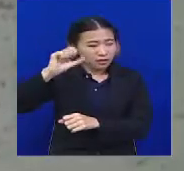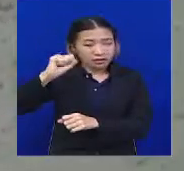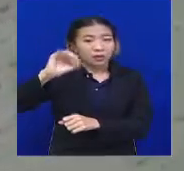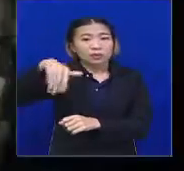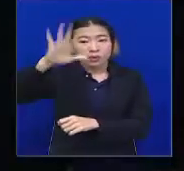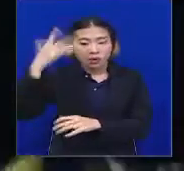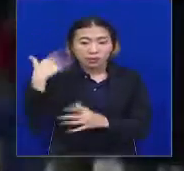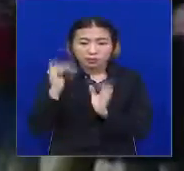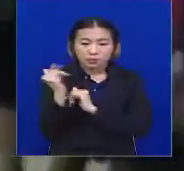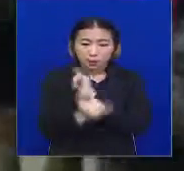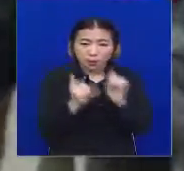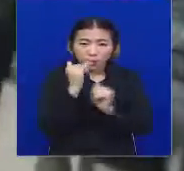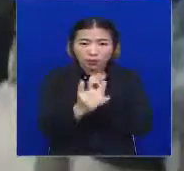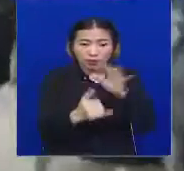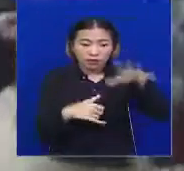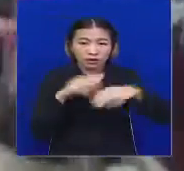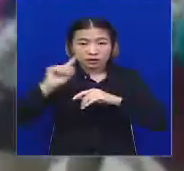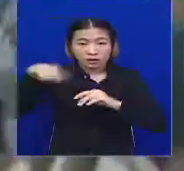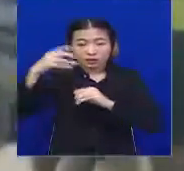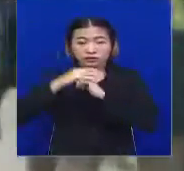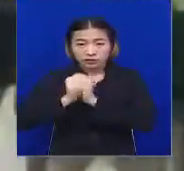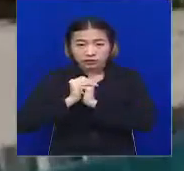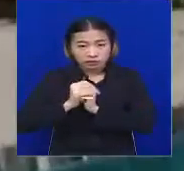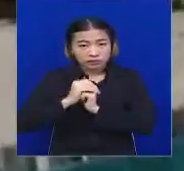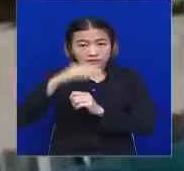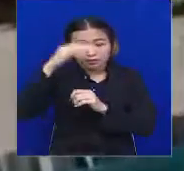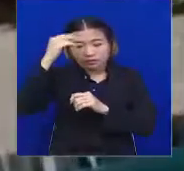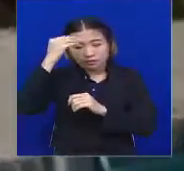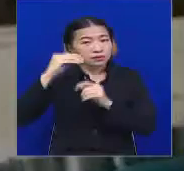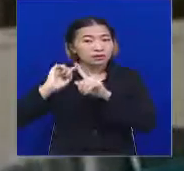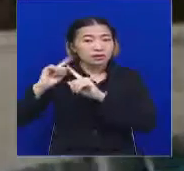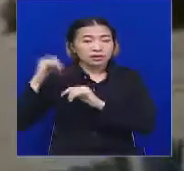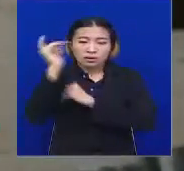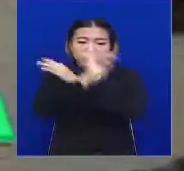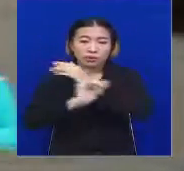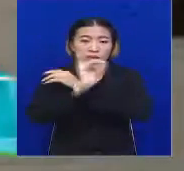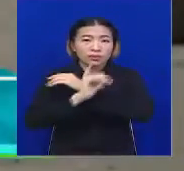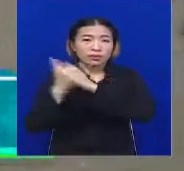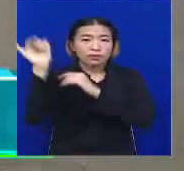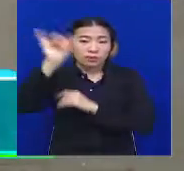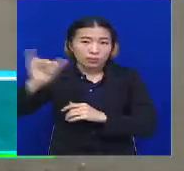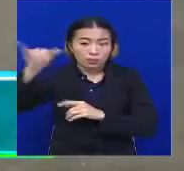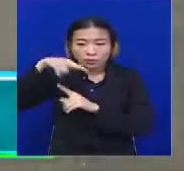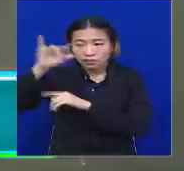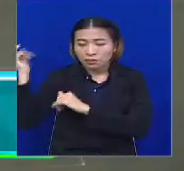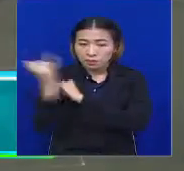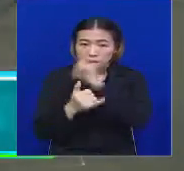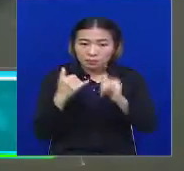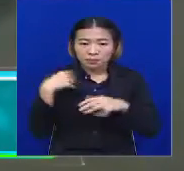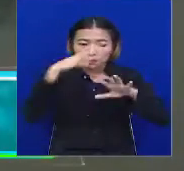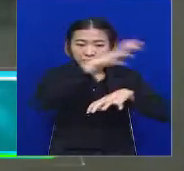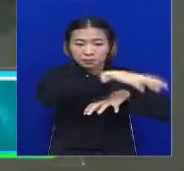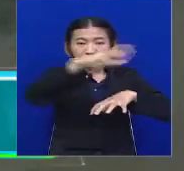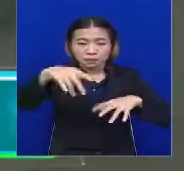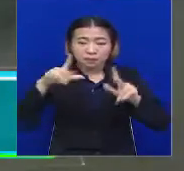ขณะนี้มีทั้งจากประเทศจีนหลายประเทศในเอเชียและจากทวีปยุโรป พราะที่นี่มีหาดสวยงามหลายจุดเช่นอ่าวมาหย